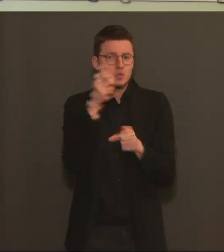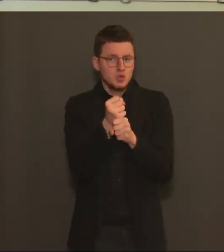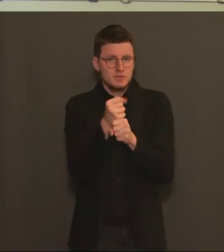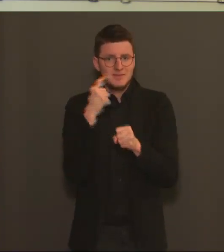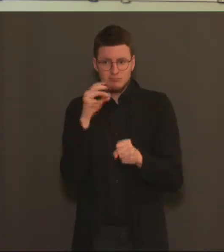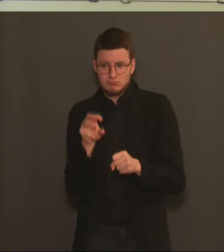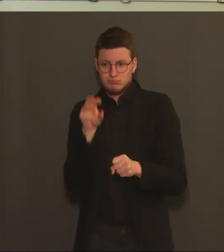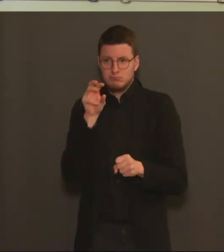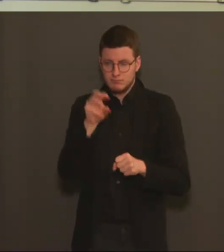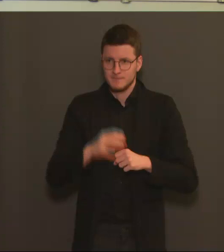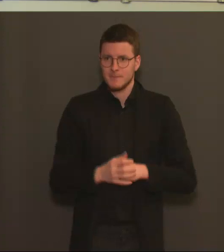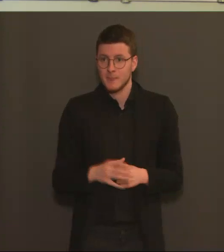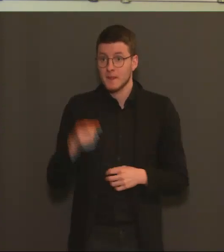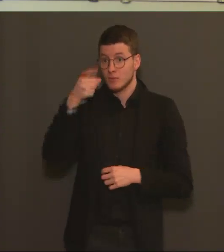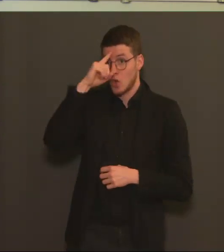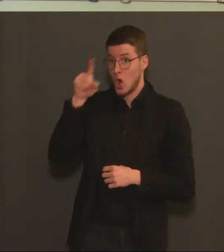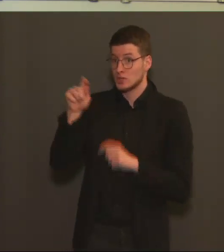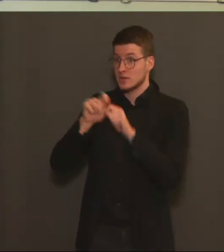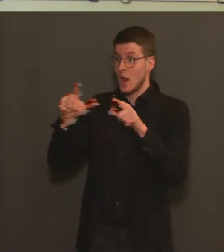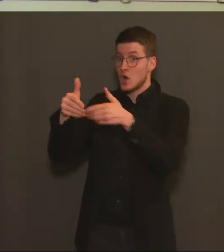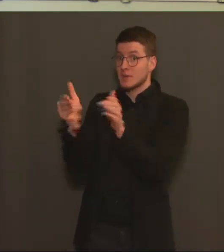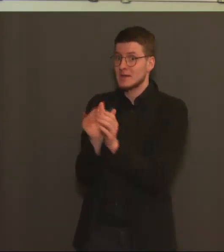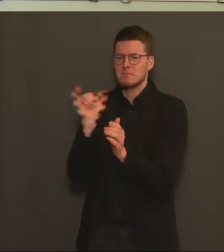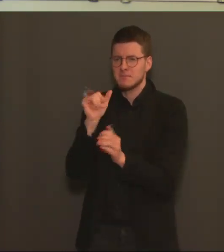met de logo van Oost-België.